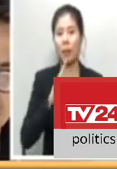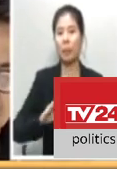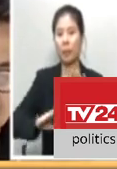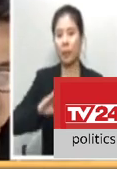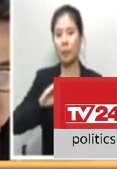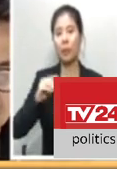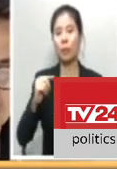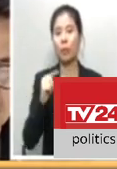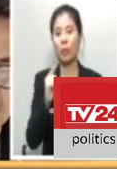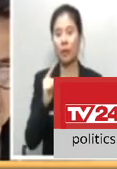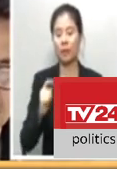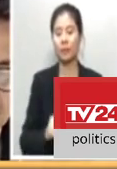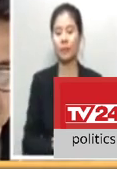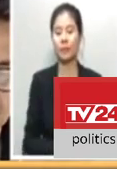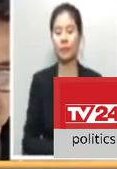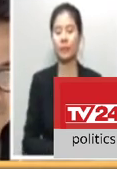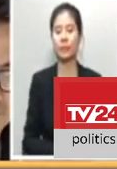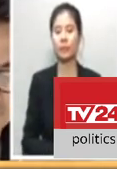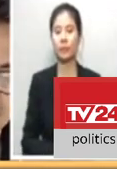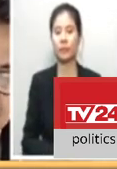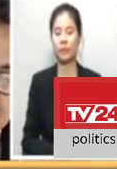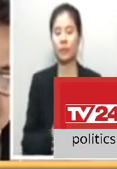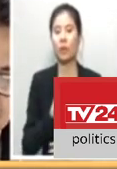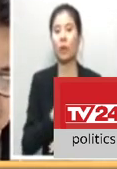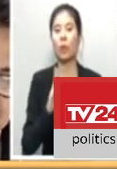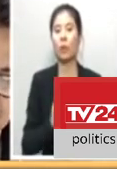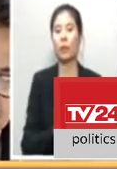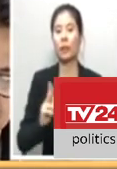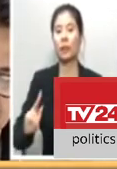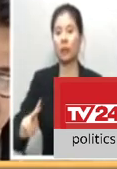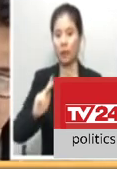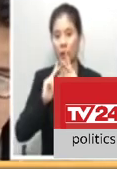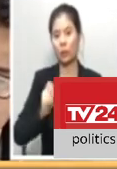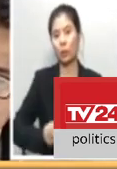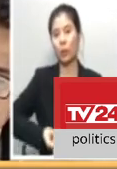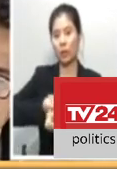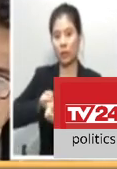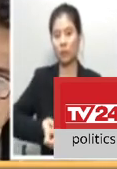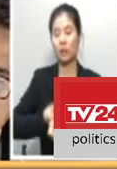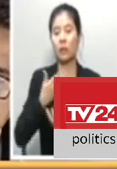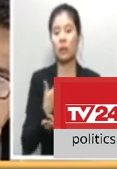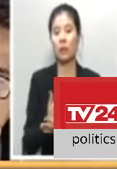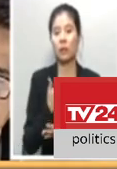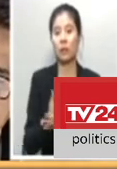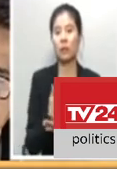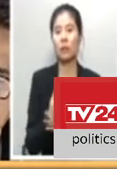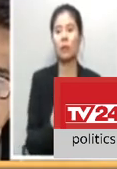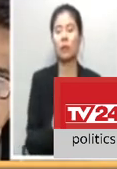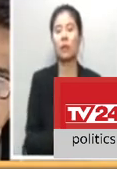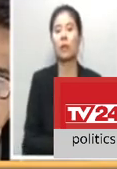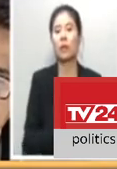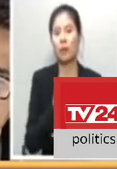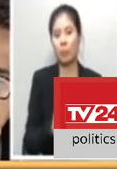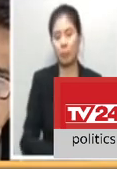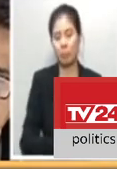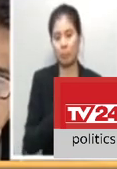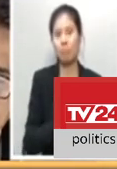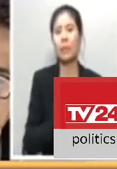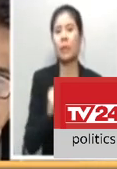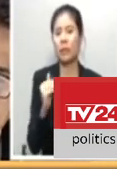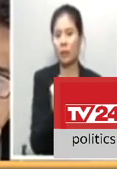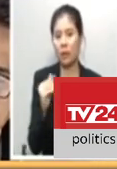ครับเปรียบเทียบของกระทรวงเกษตรงบประมาณผูกพันเนี่ยนะครับจำนวนปีเท่ากันทุกอ